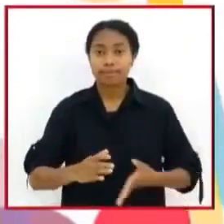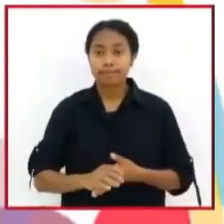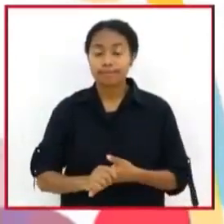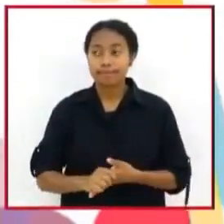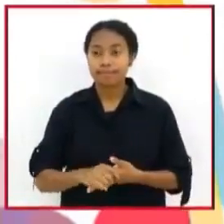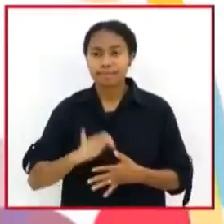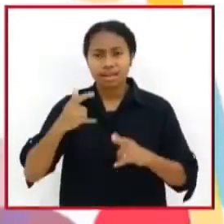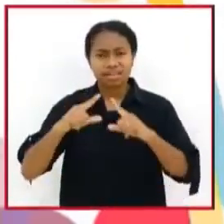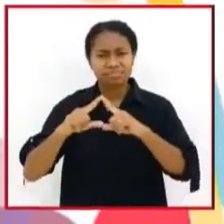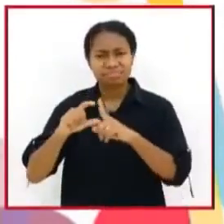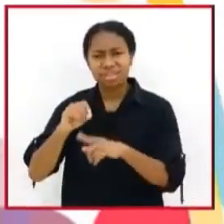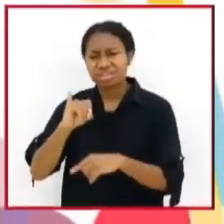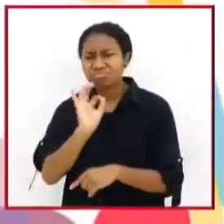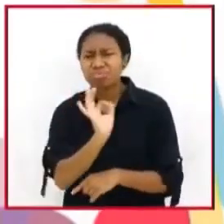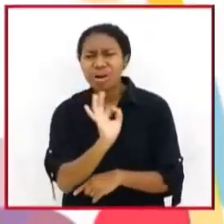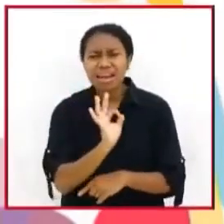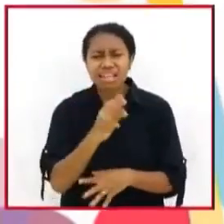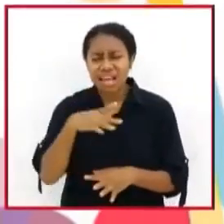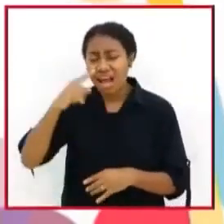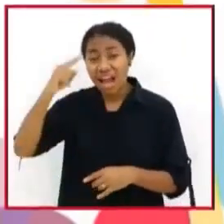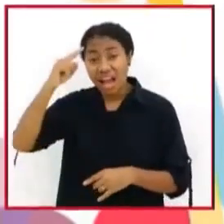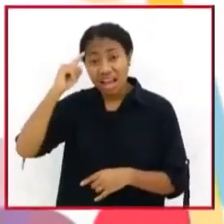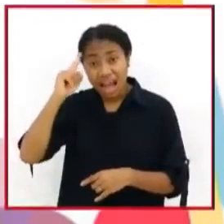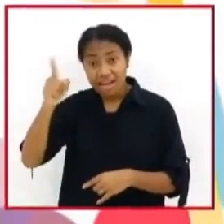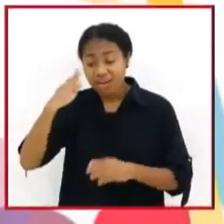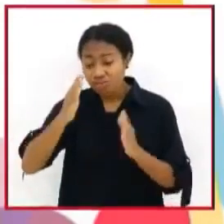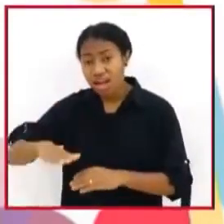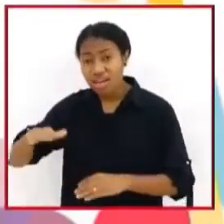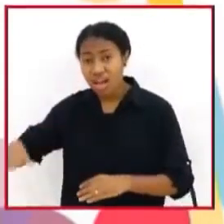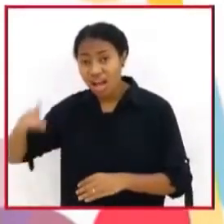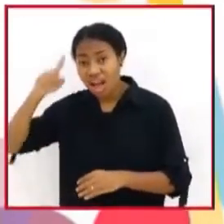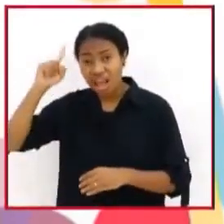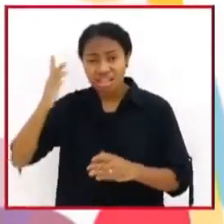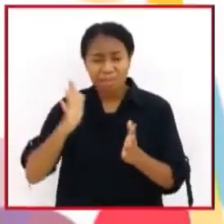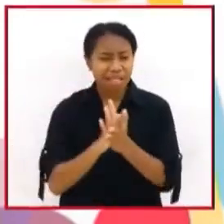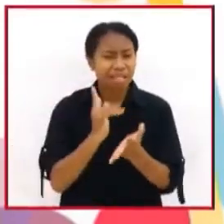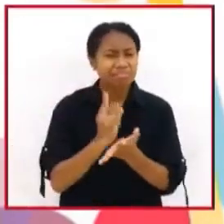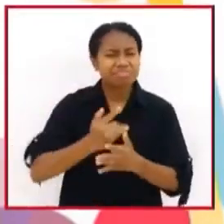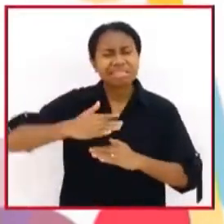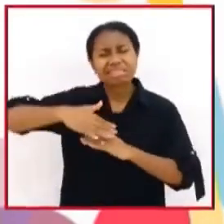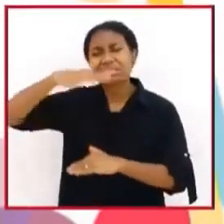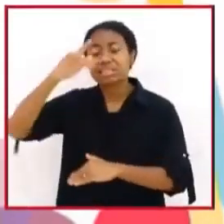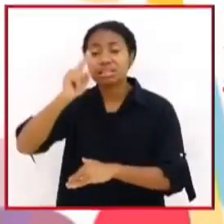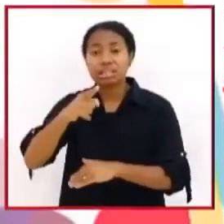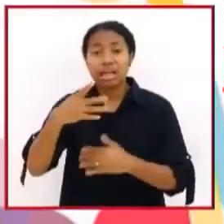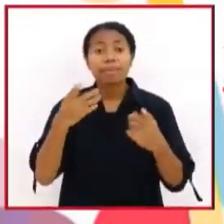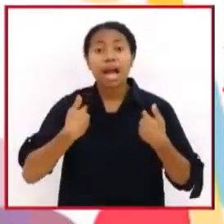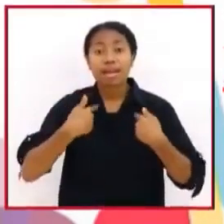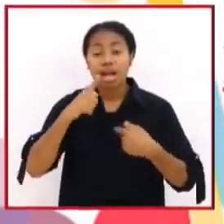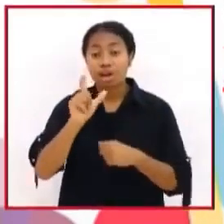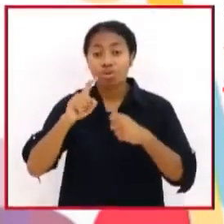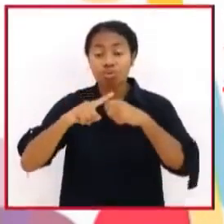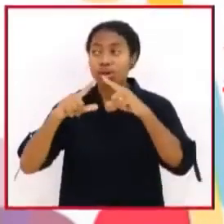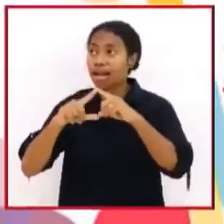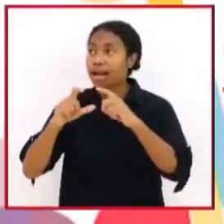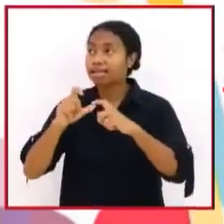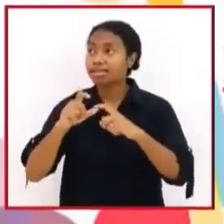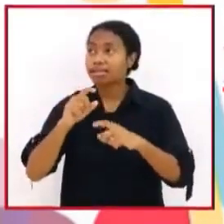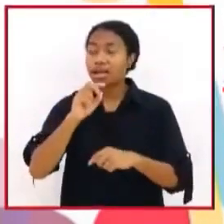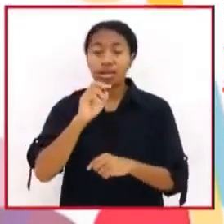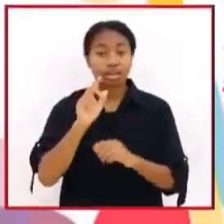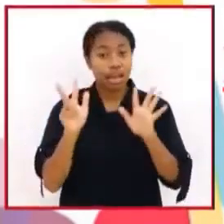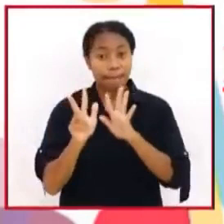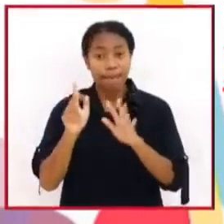Jadi bukan hanya Anak Allah Anak Allah yang Maha Tinggi lalu Lucas pasal 8 ayat 28 dia berteriak lalu